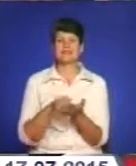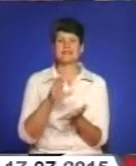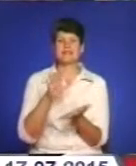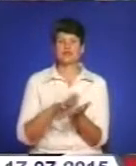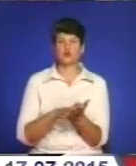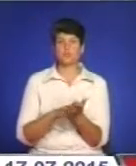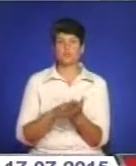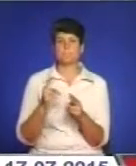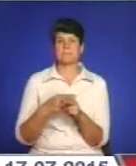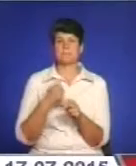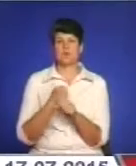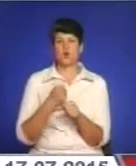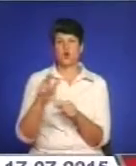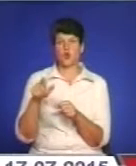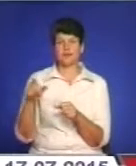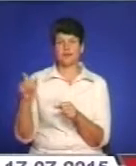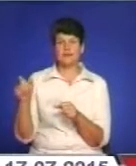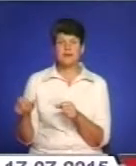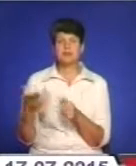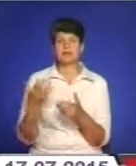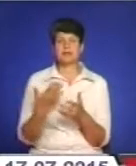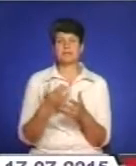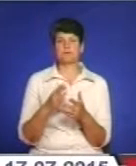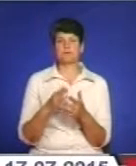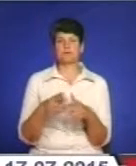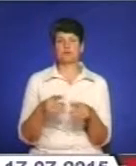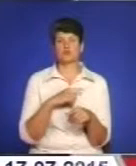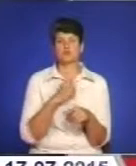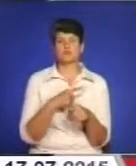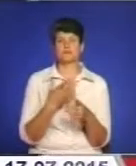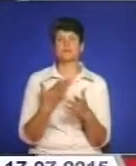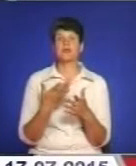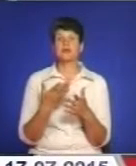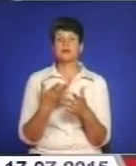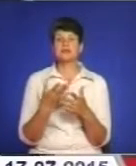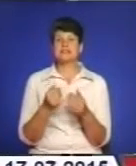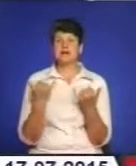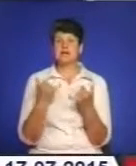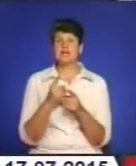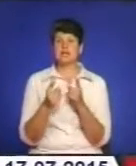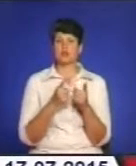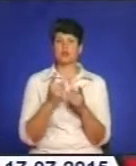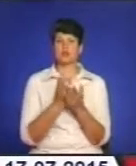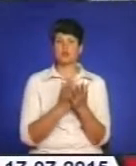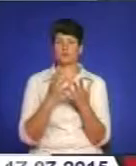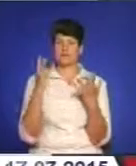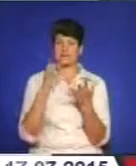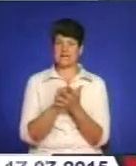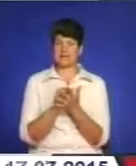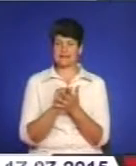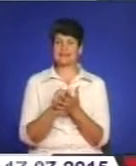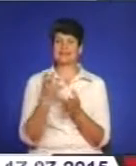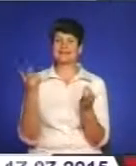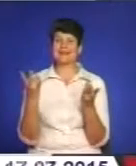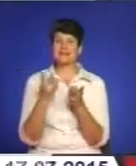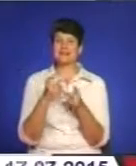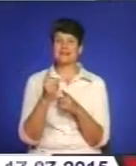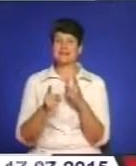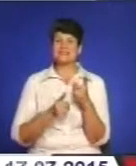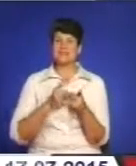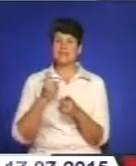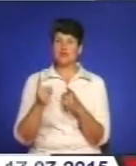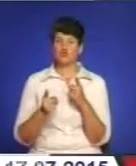безробітними та посиленням страхових принципів із виплати безробіття. На часі реформа служби зайнятості. Треба змінювати